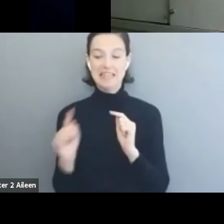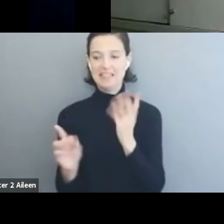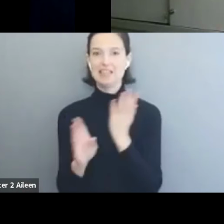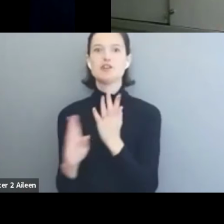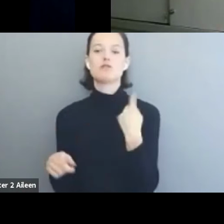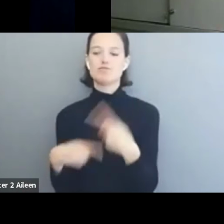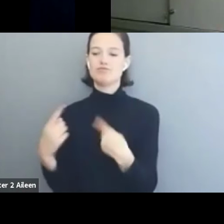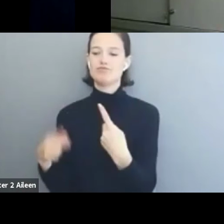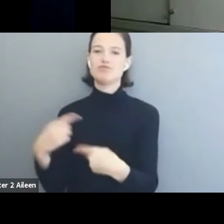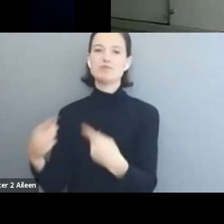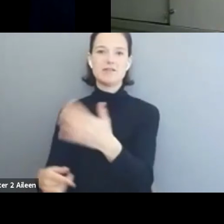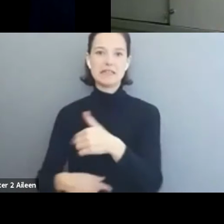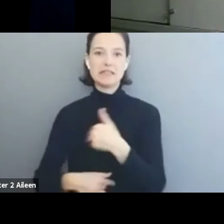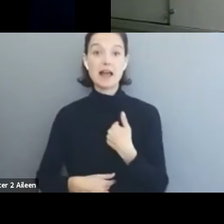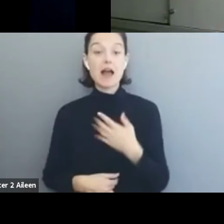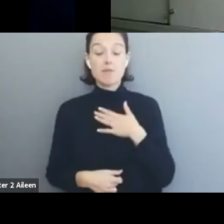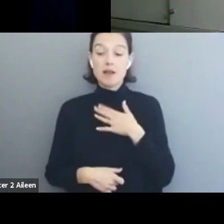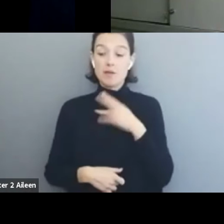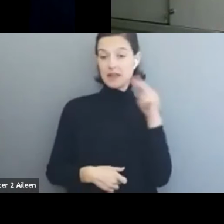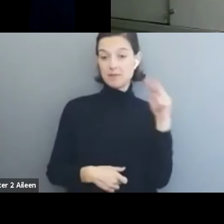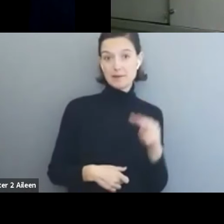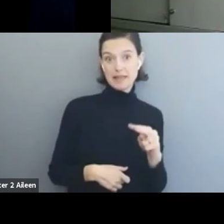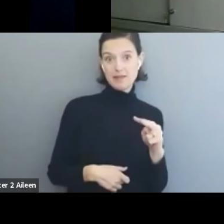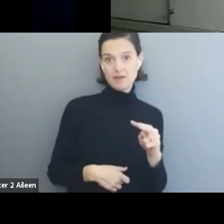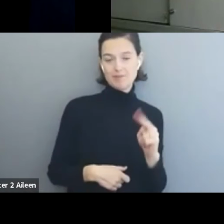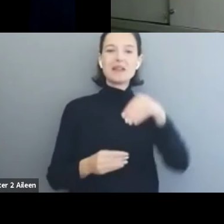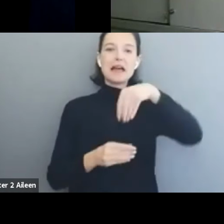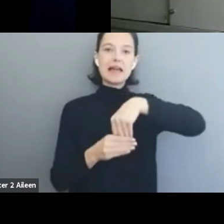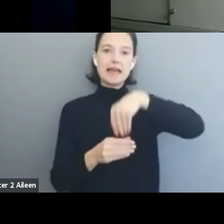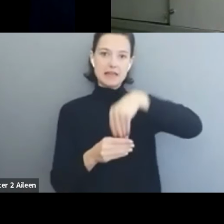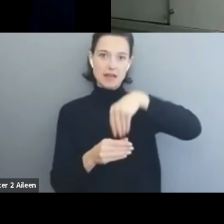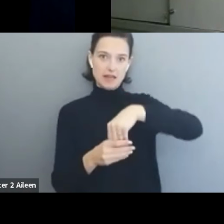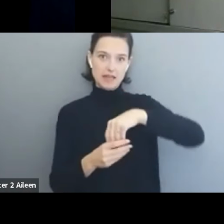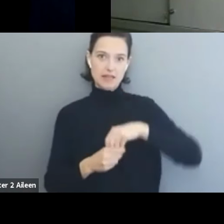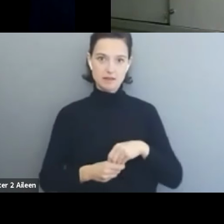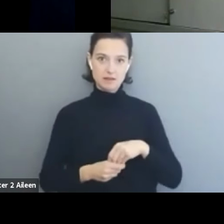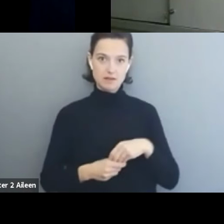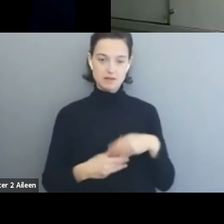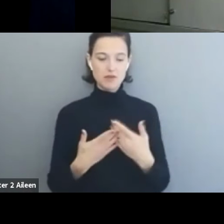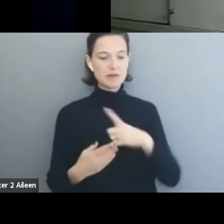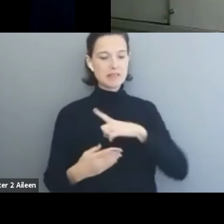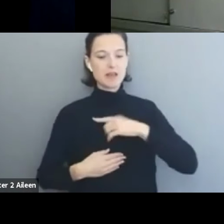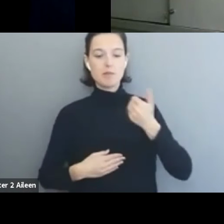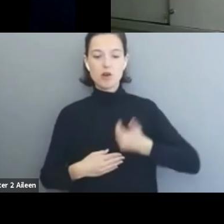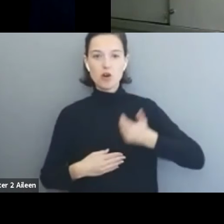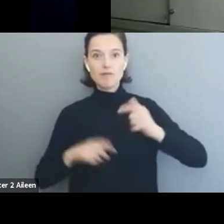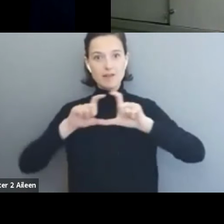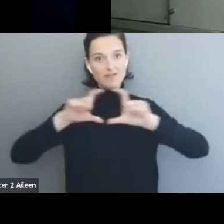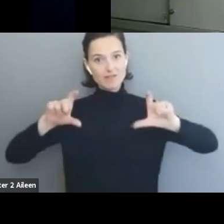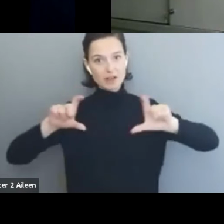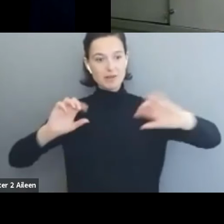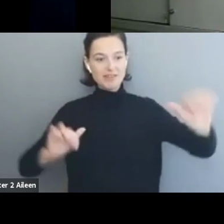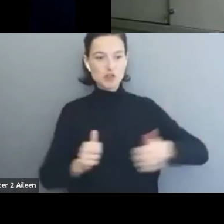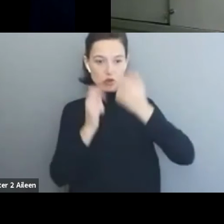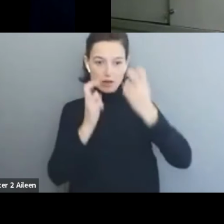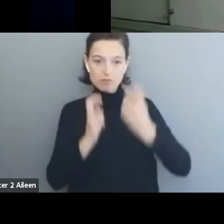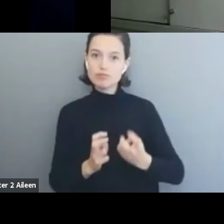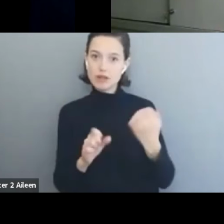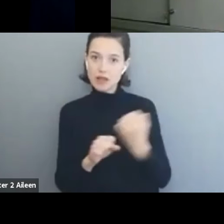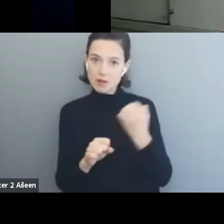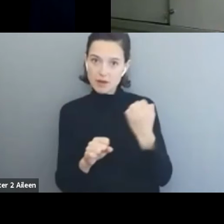auch ganz stark von der inhaltlichen Ebene her. Ich arbeite ganz oft mit Unternehmen zusammen, die sagen, ja, Barrierefreiheit ist schon wichtig,